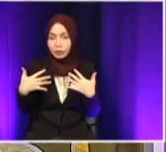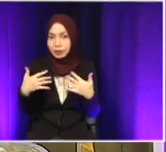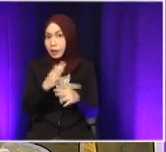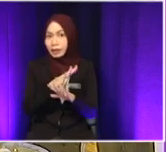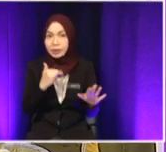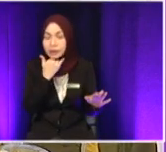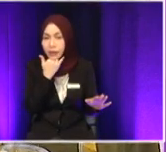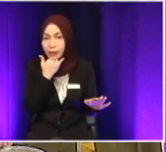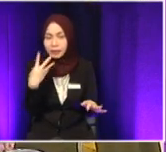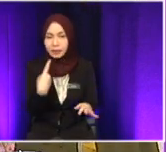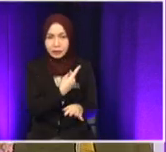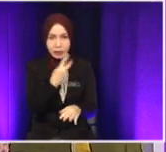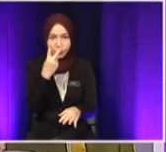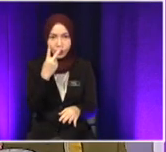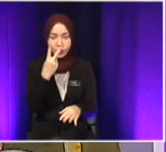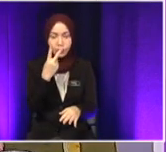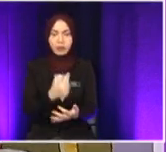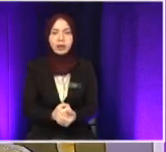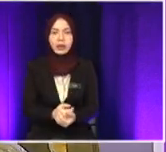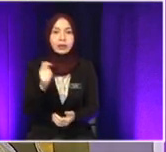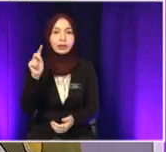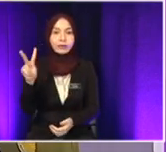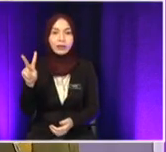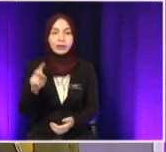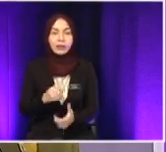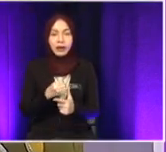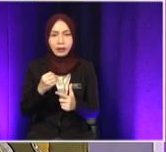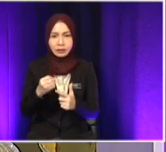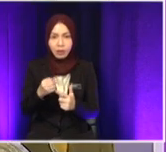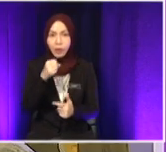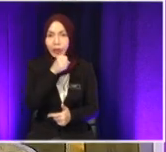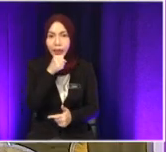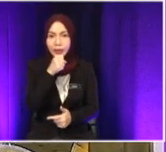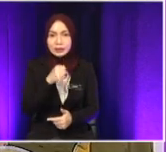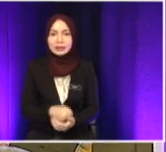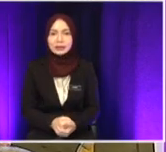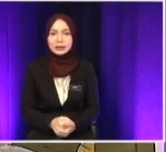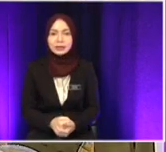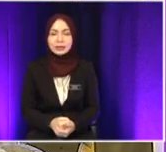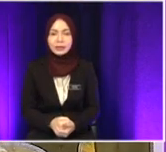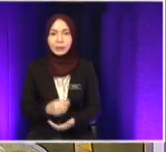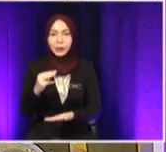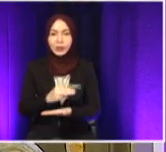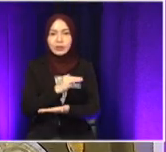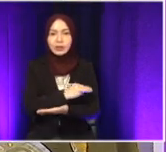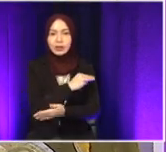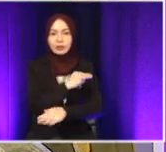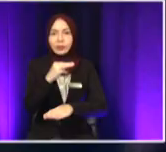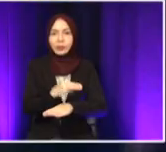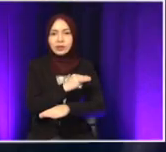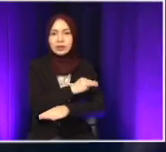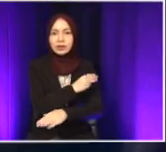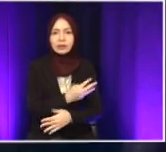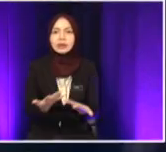tetapi pandai-pandailah kita pilih film macam mana musiknya Masha mana Oke menyanyinya